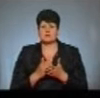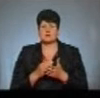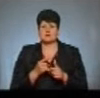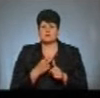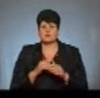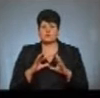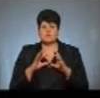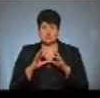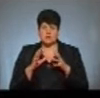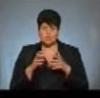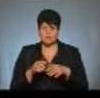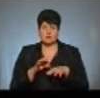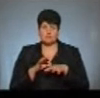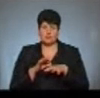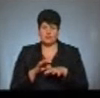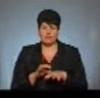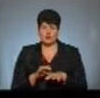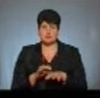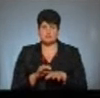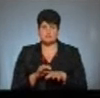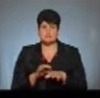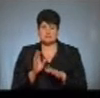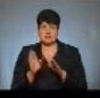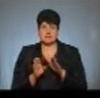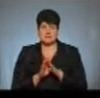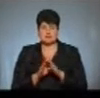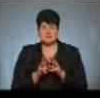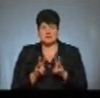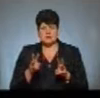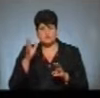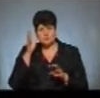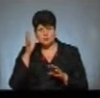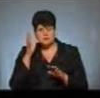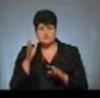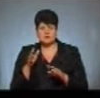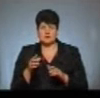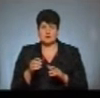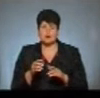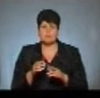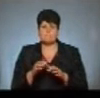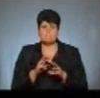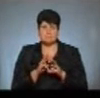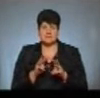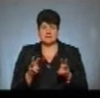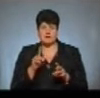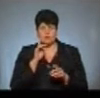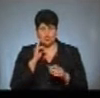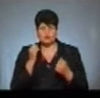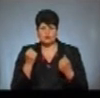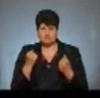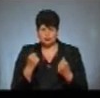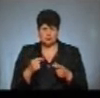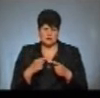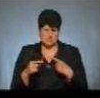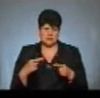міжнародного і проводяться під егідою Міністерства освіти, Міністерства молоді і спорту і інших